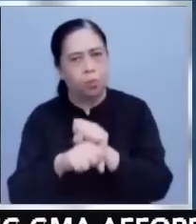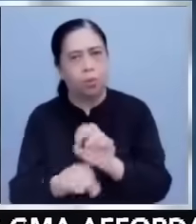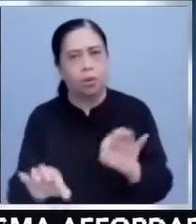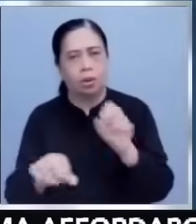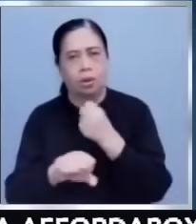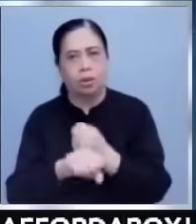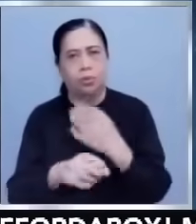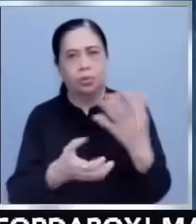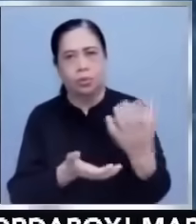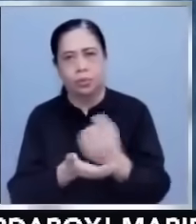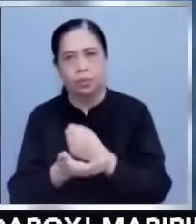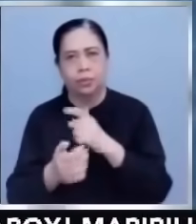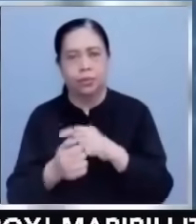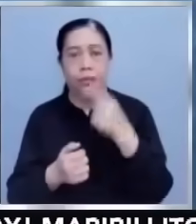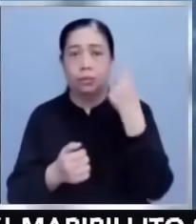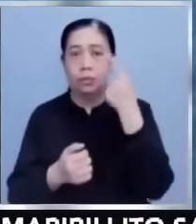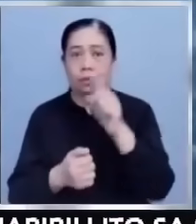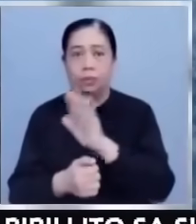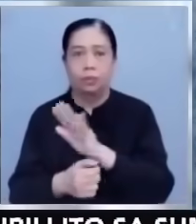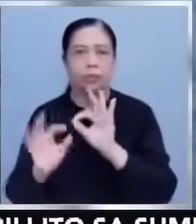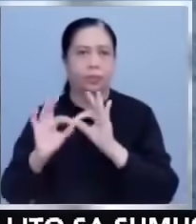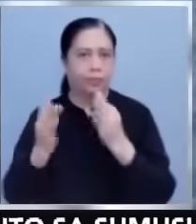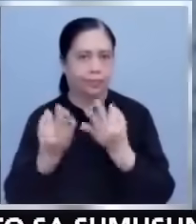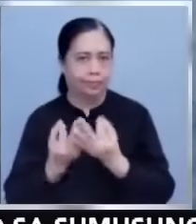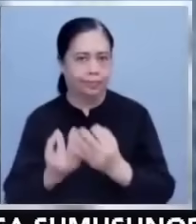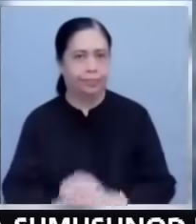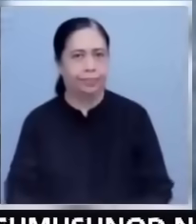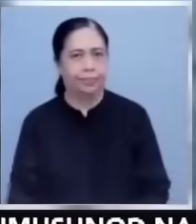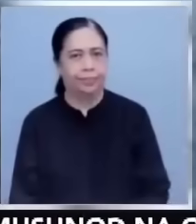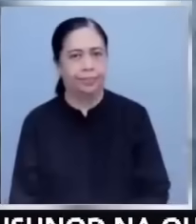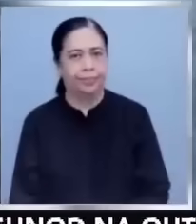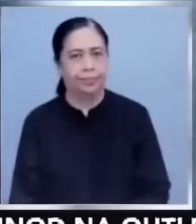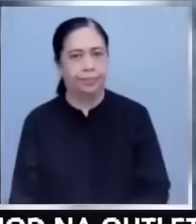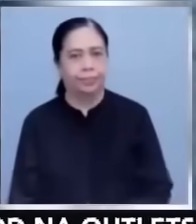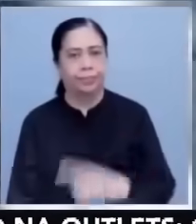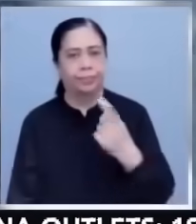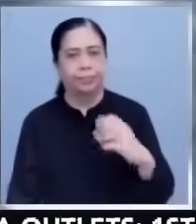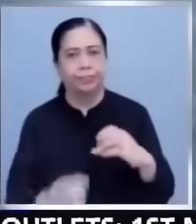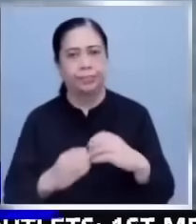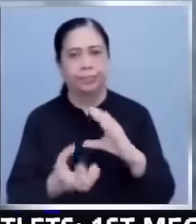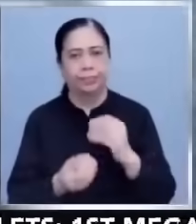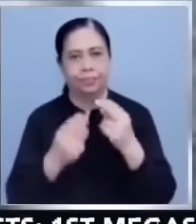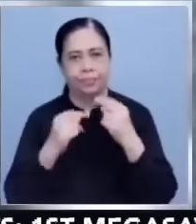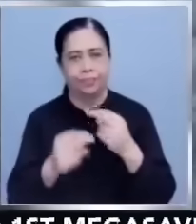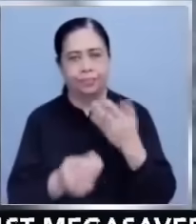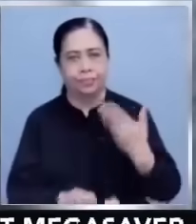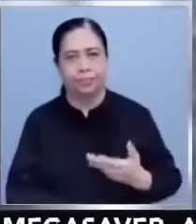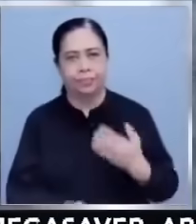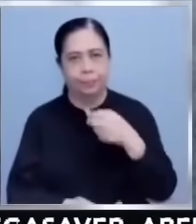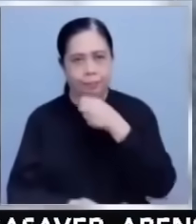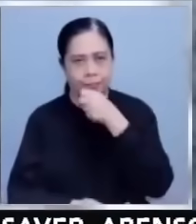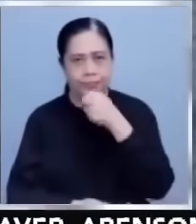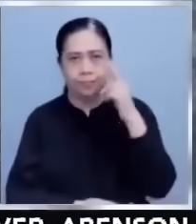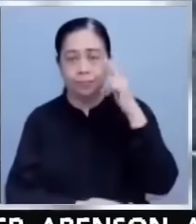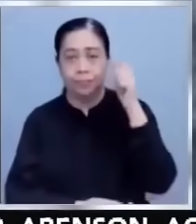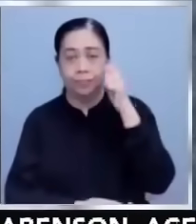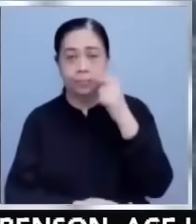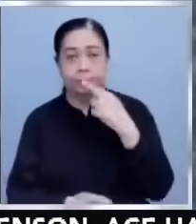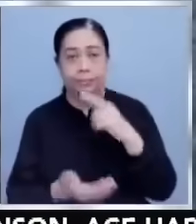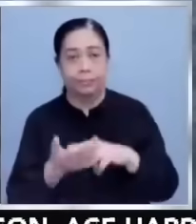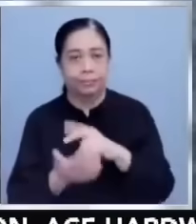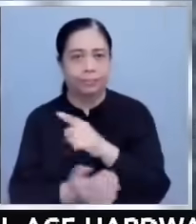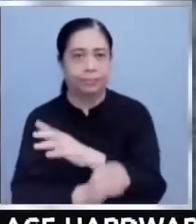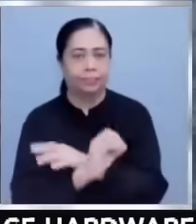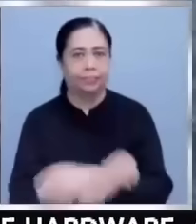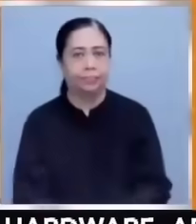kitain alang-alang sa pamilya. Para sa GMA Integrated News, Rafi Tima nakatutok, 24